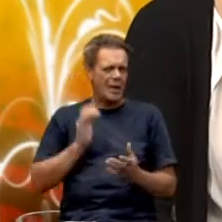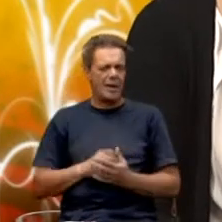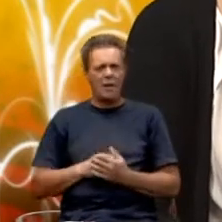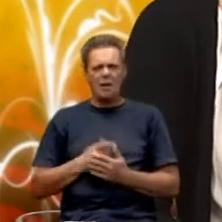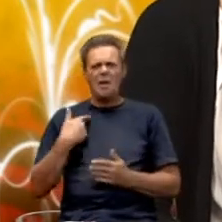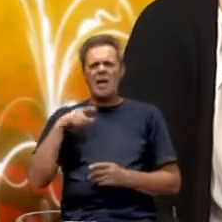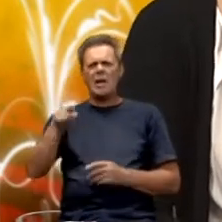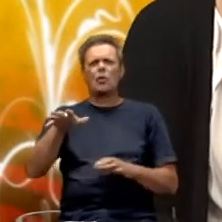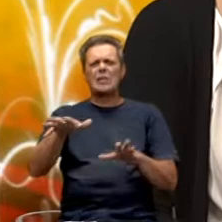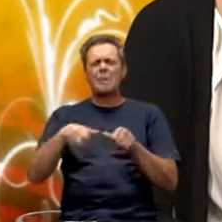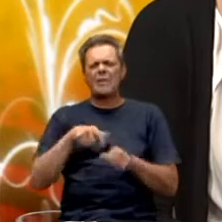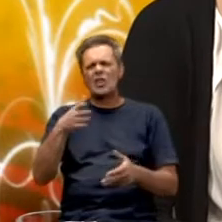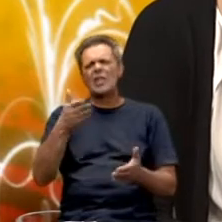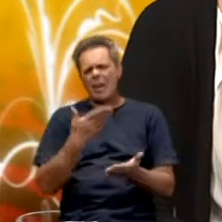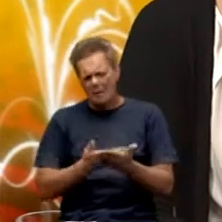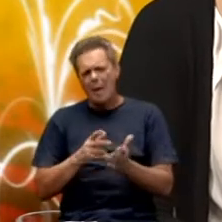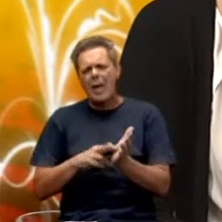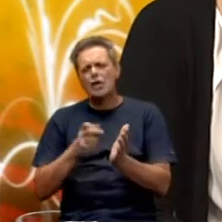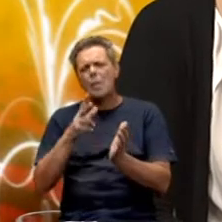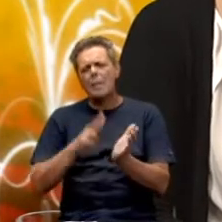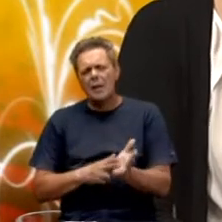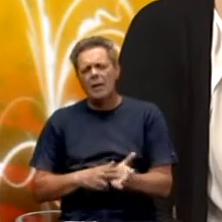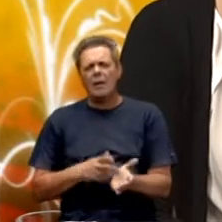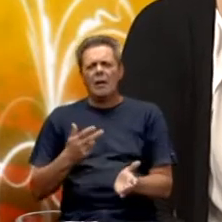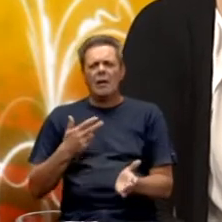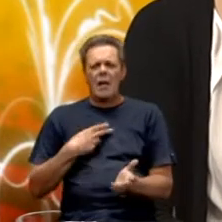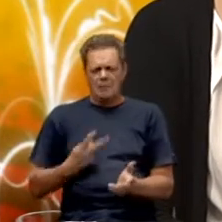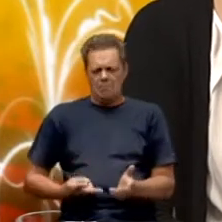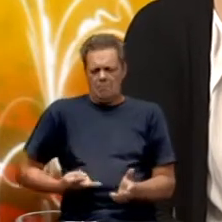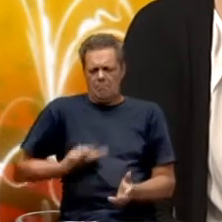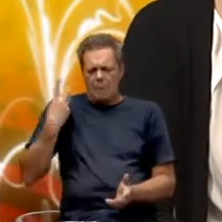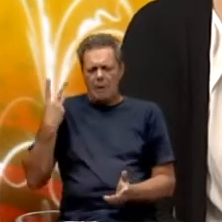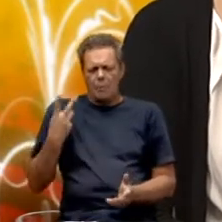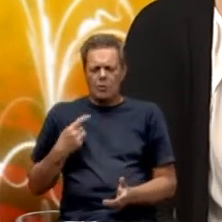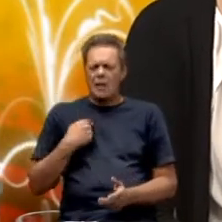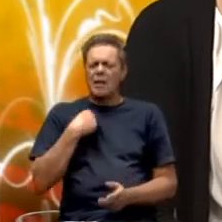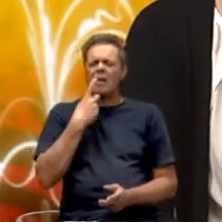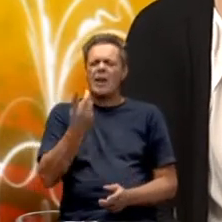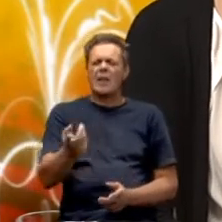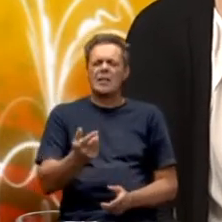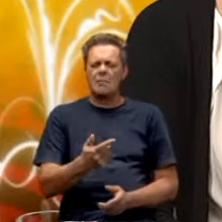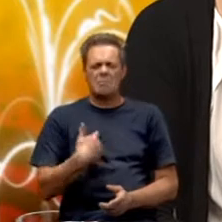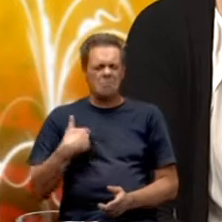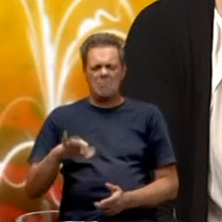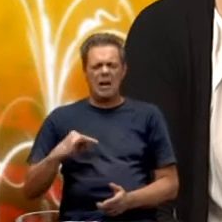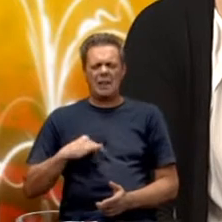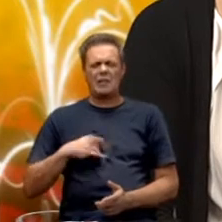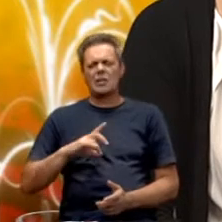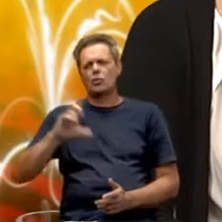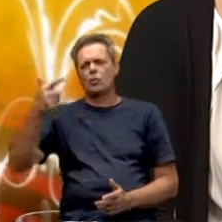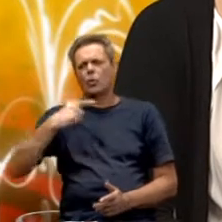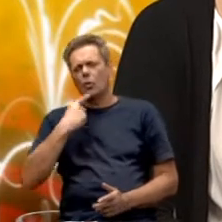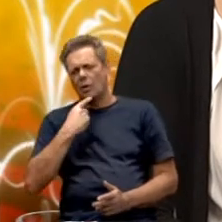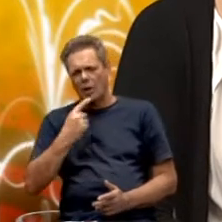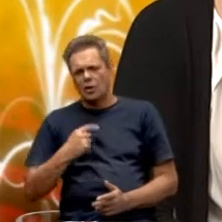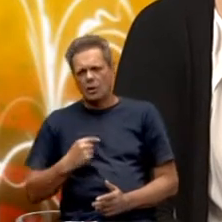prihvaćala na taj način. Ono, ponosno sam digla glavu i rekla sam, uopće me ne zanima što će drugi reći. Bitno